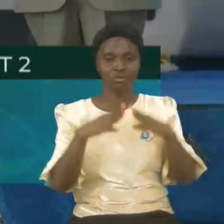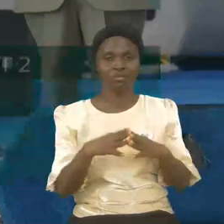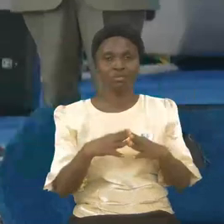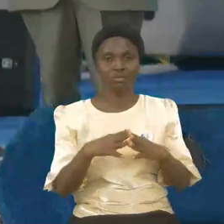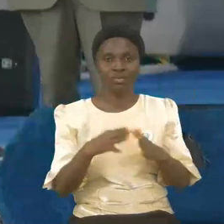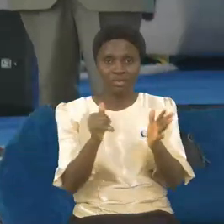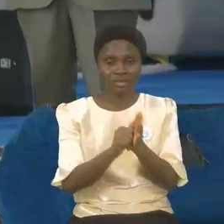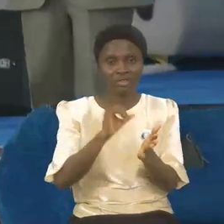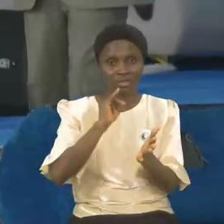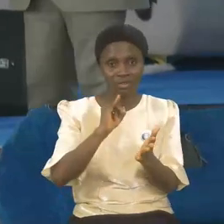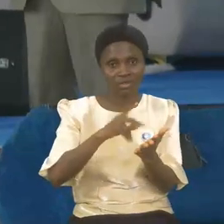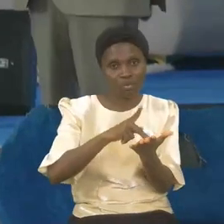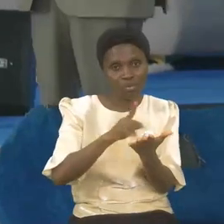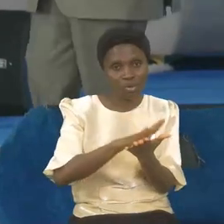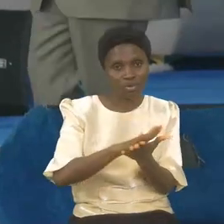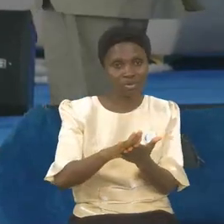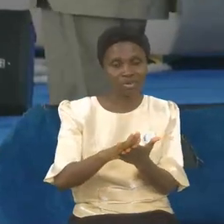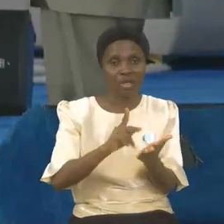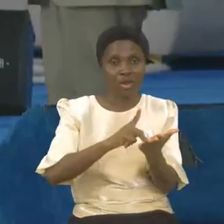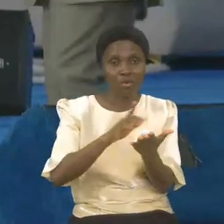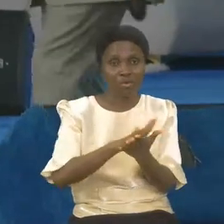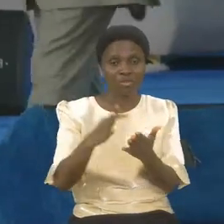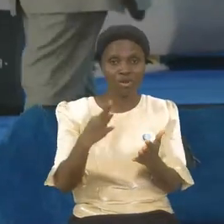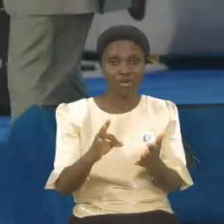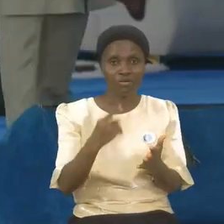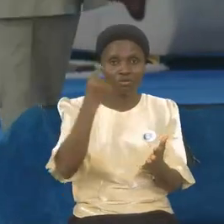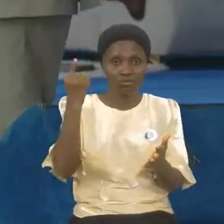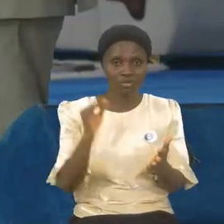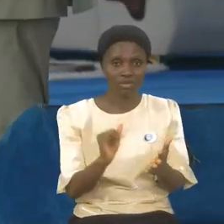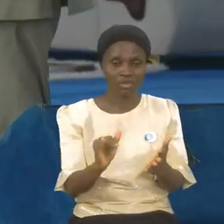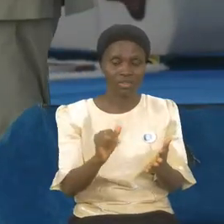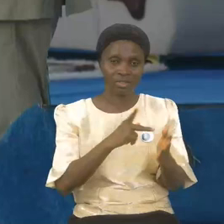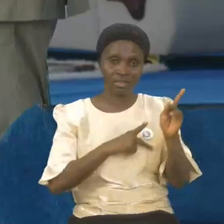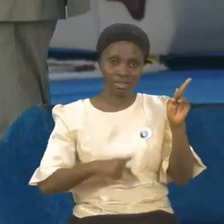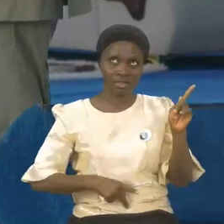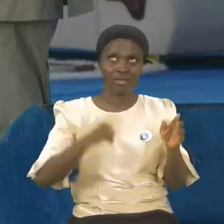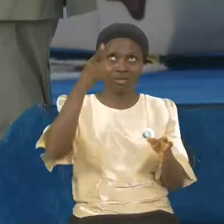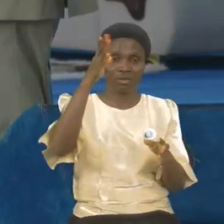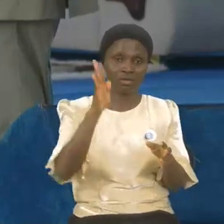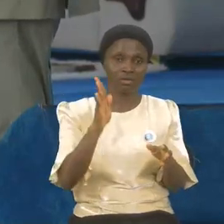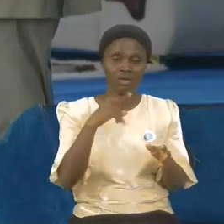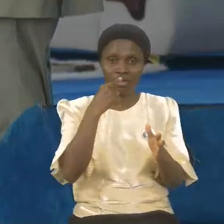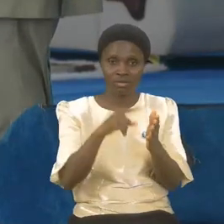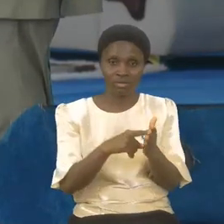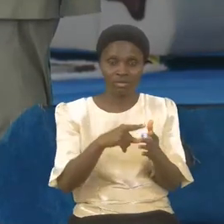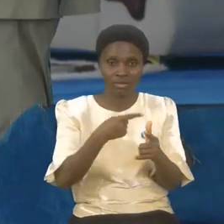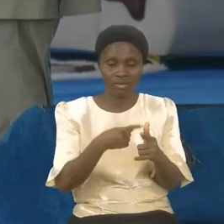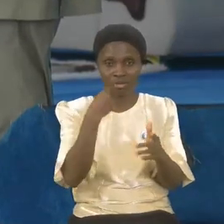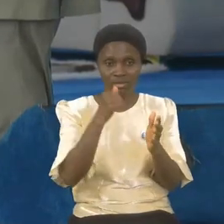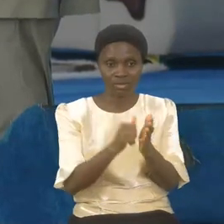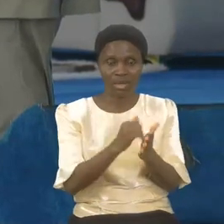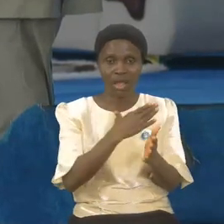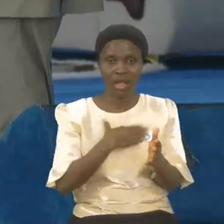blanc comme la neige ça c'est la pureté la pureté du Roi éternel la pureté